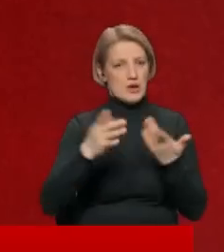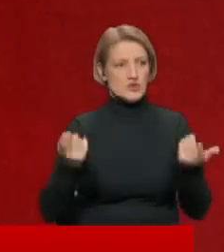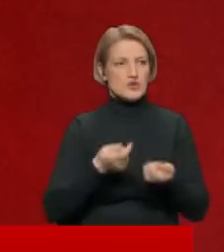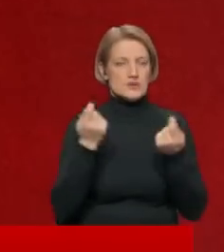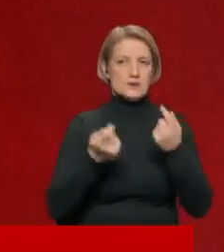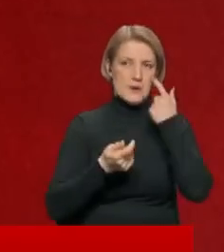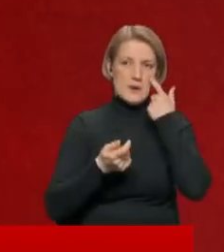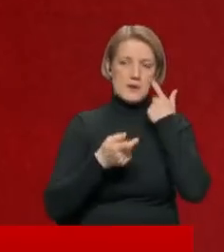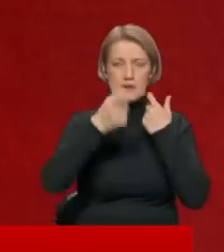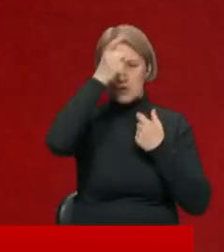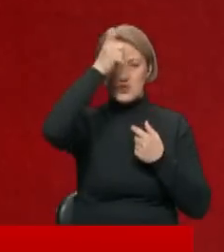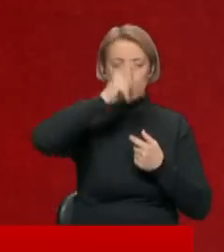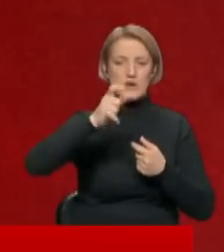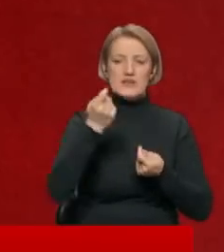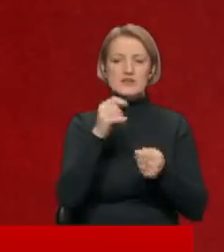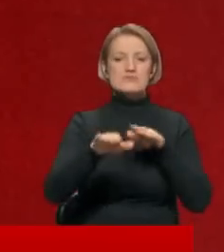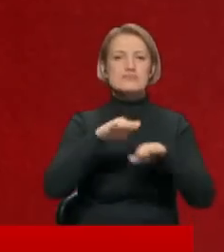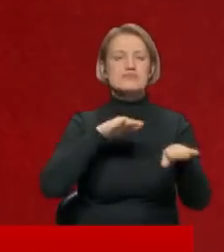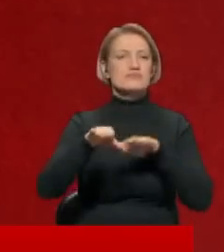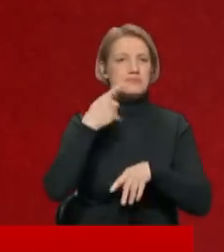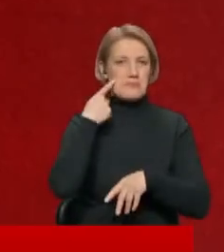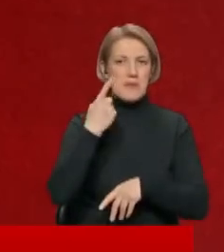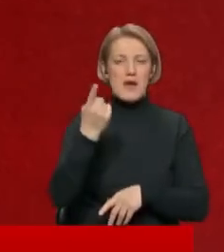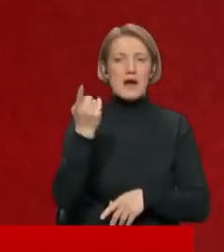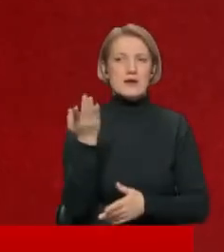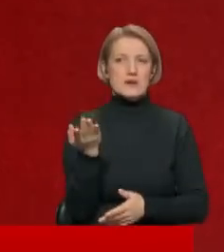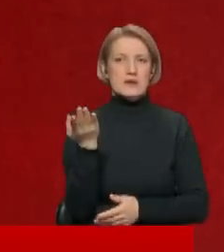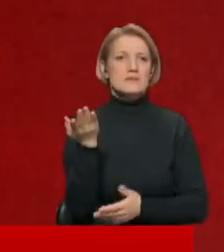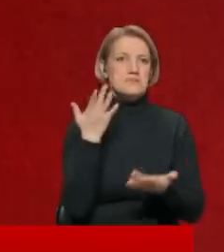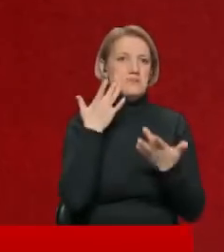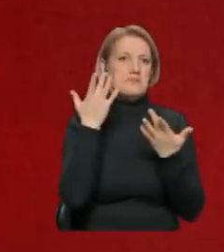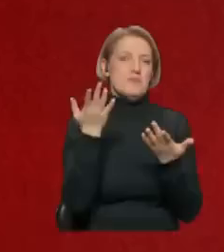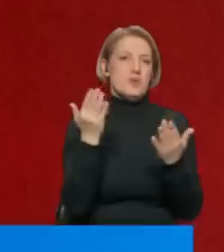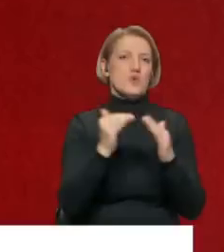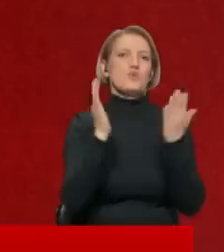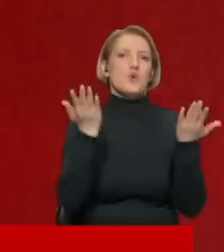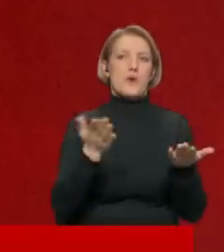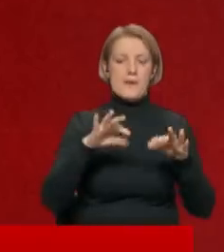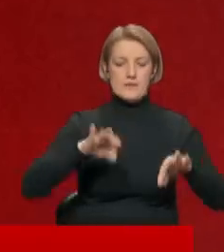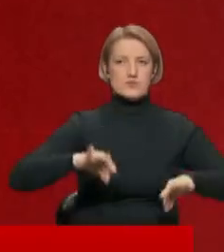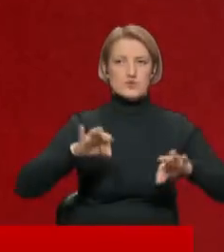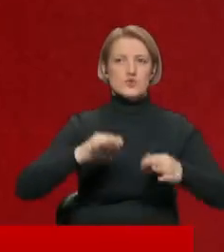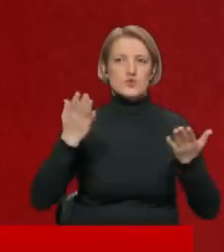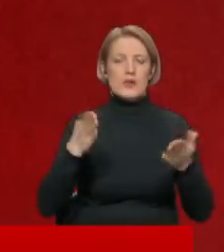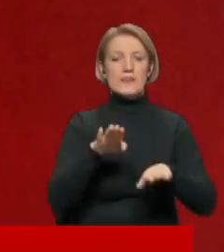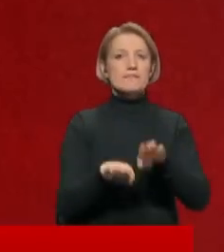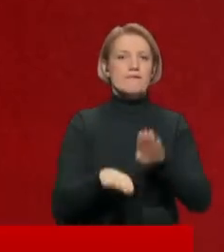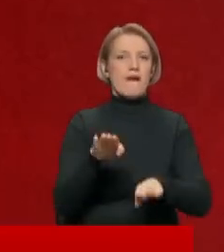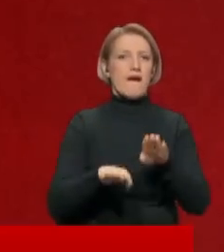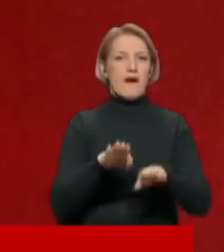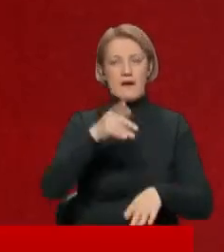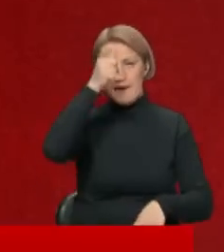fiili olarak Türkiye'nin istihdam kapasitesine baktığınızda potansiyeliği de zaten buluşmuyor bugün aktüel ya dengesinde